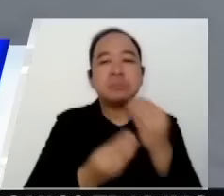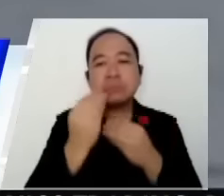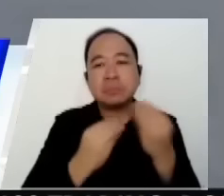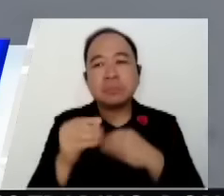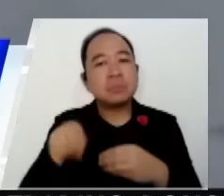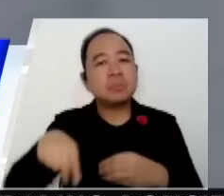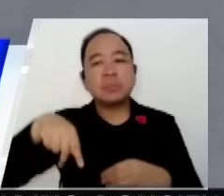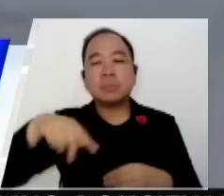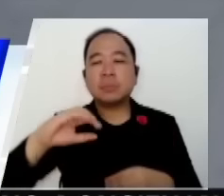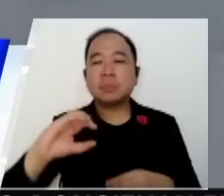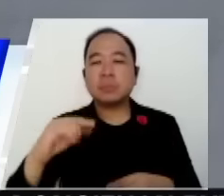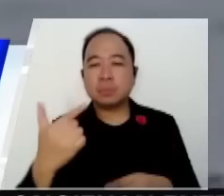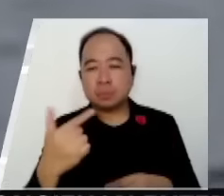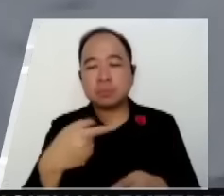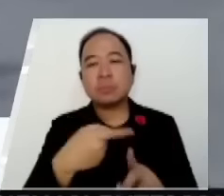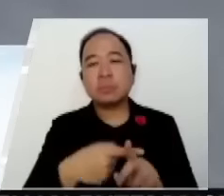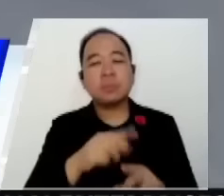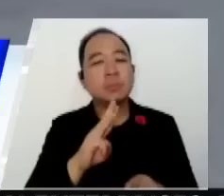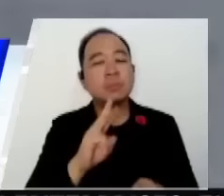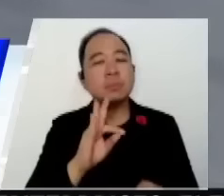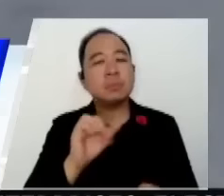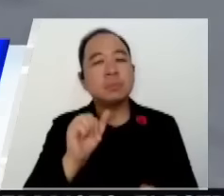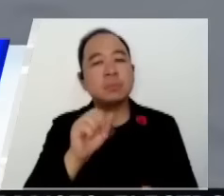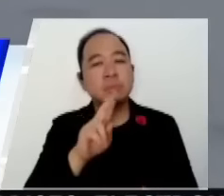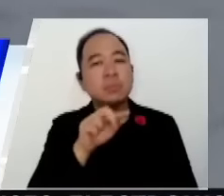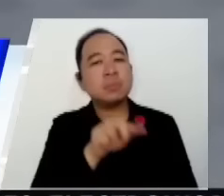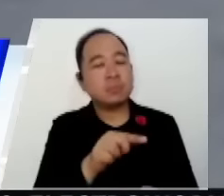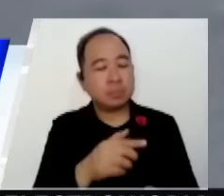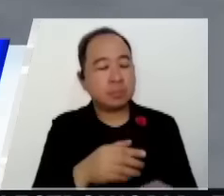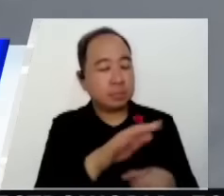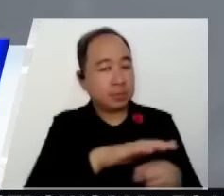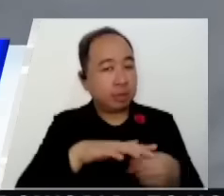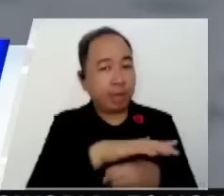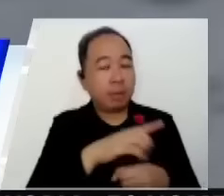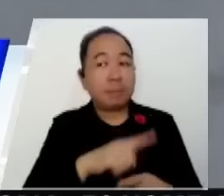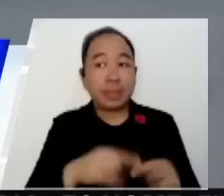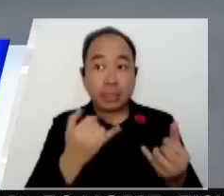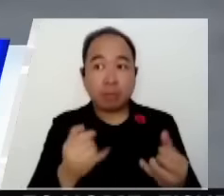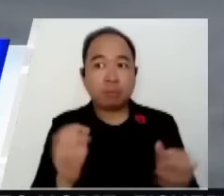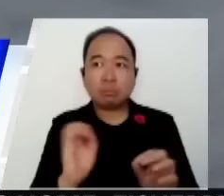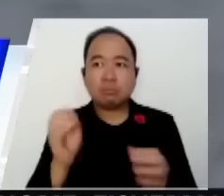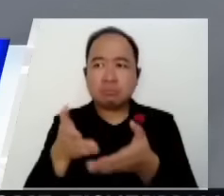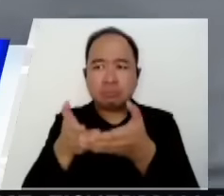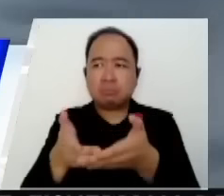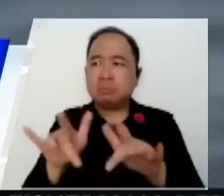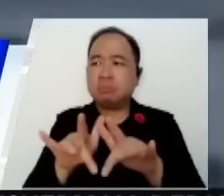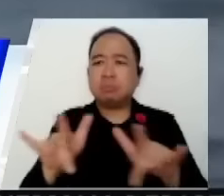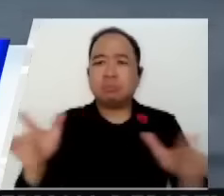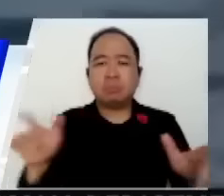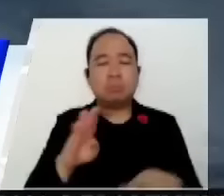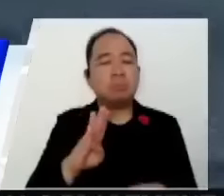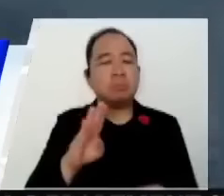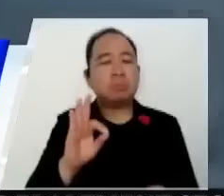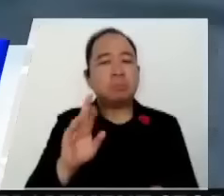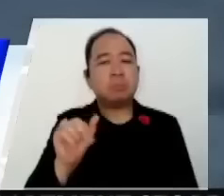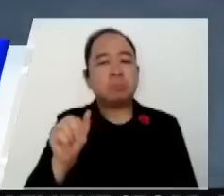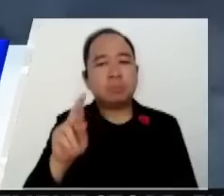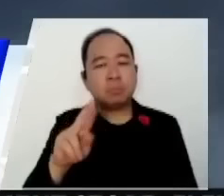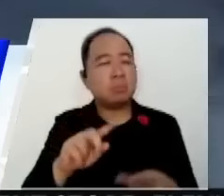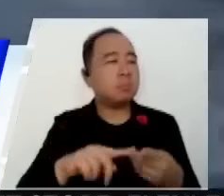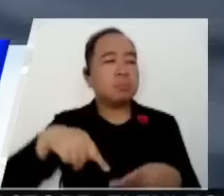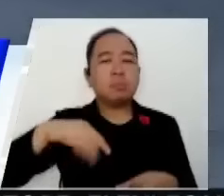BFAR sa Bajo de Masinloc. Pero sa panahong ito, wala raw barko ang PCG at BFAR sa lugar. Nakalap na ng Coast Guard ang